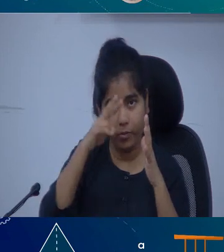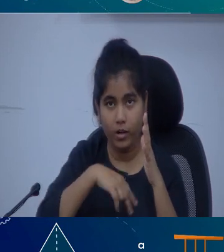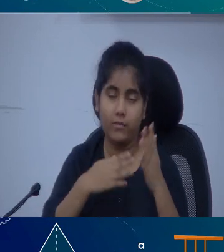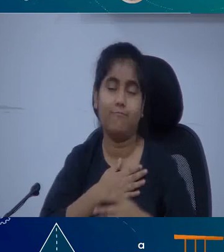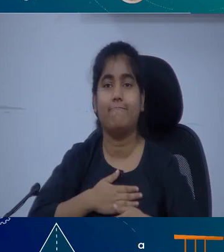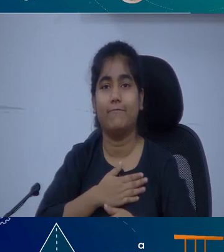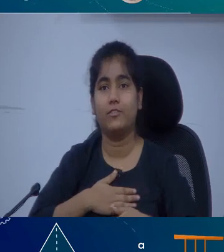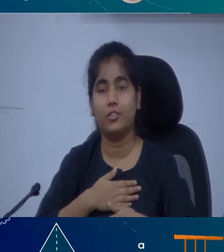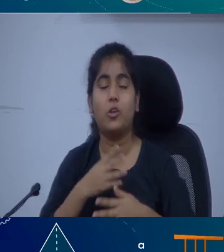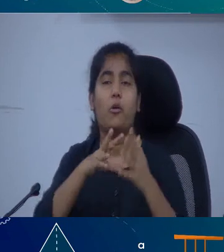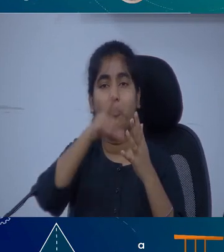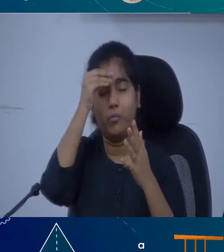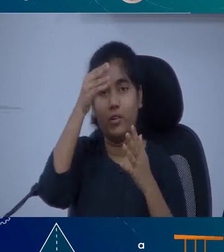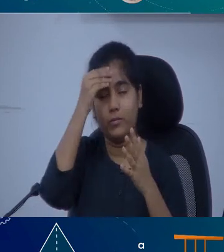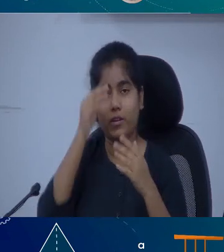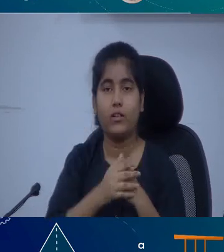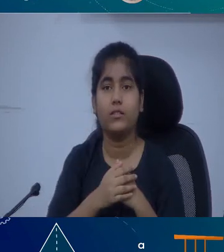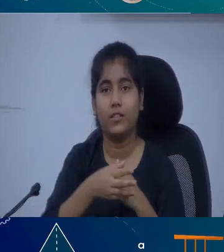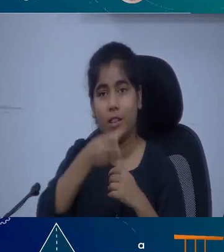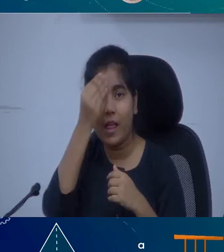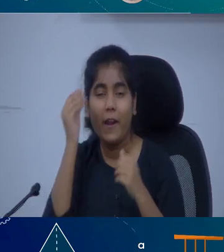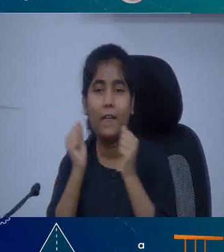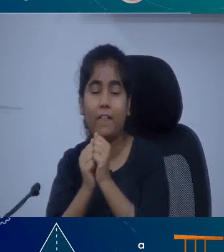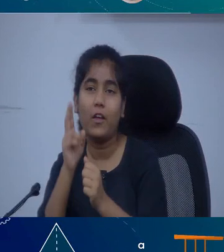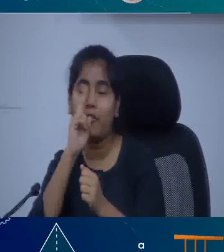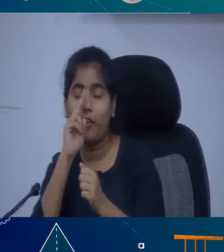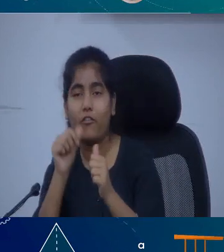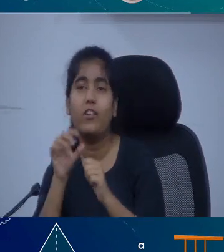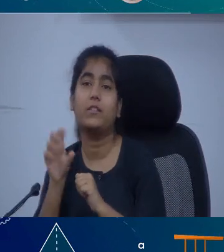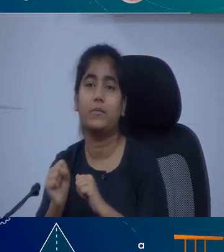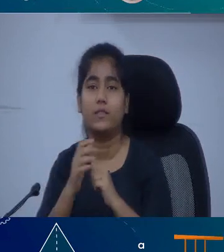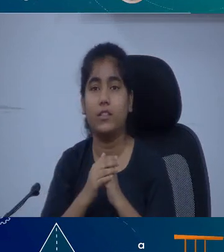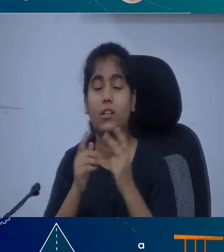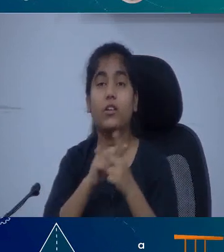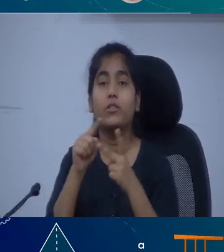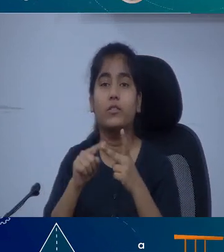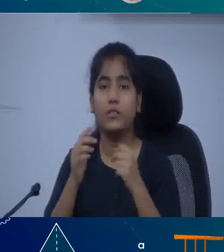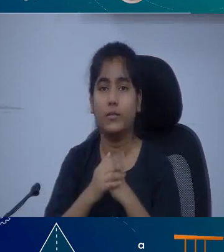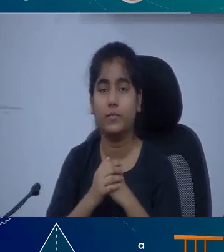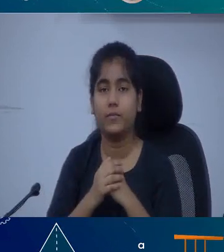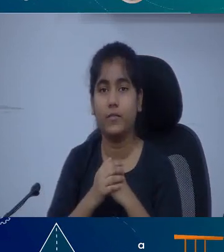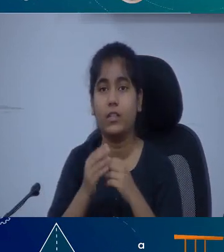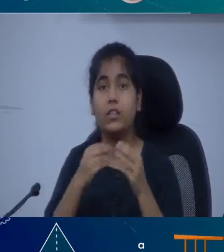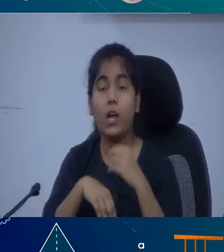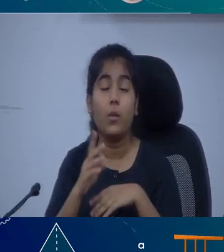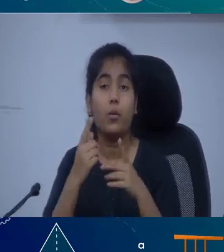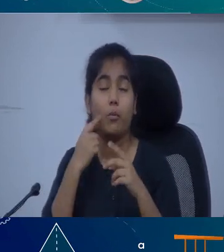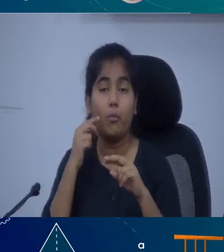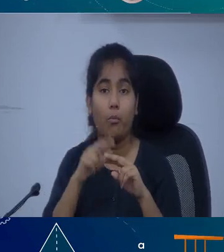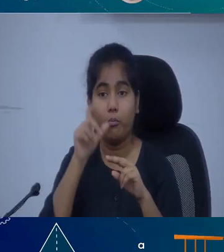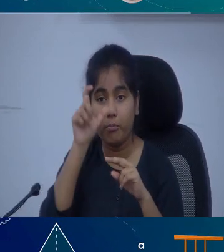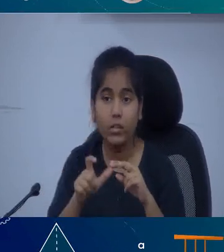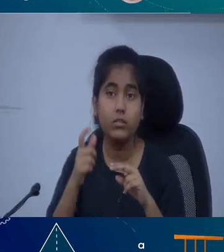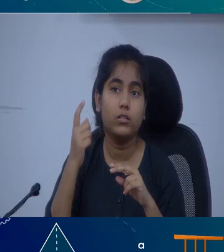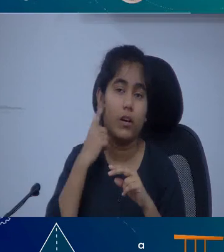लास्ट स्लाइड में हमने बताया है कि आपको इसको एक्सेस करना है, तो एक तो है कि आप इसको पढ़ लें एंड एंजॉय कर लें एंड सीख लें विद लर्निंग